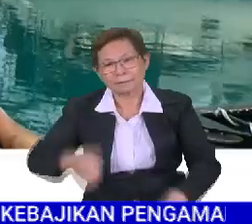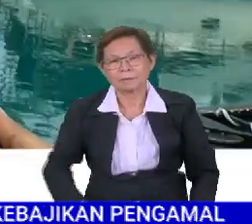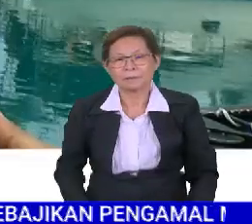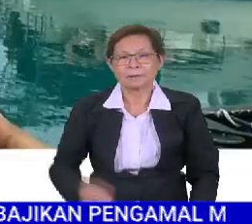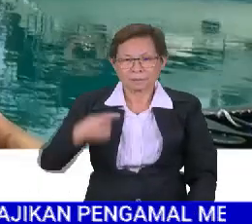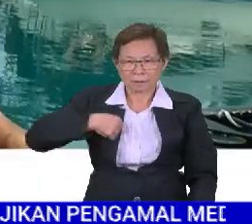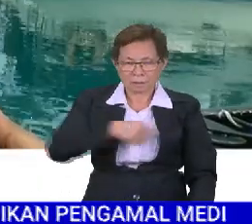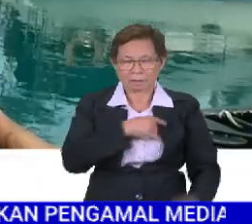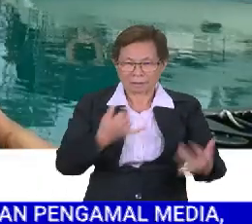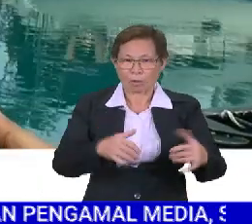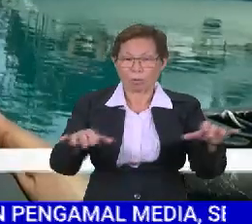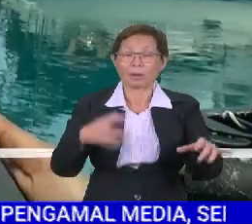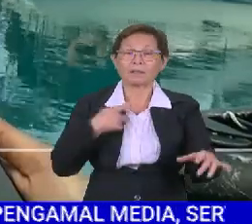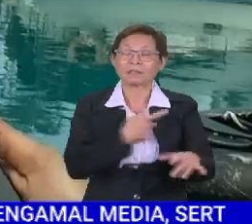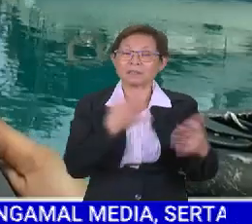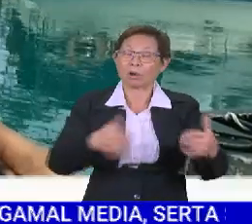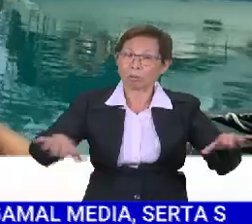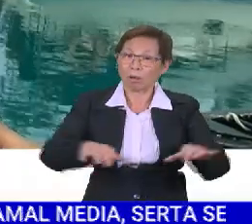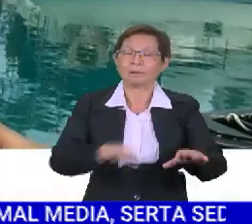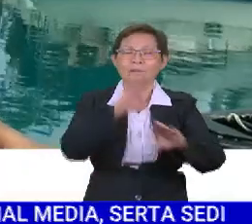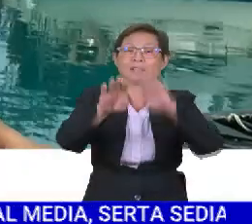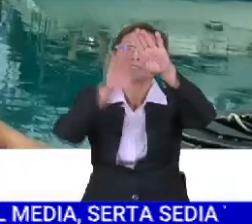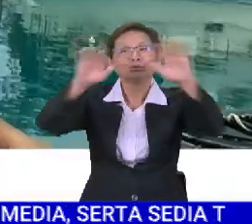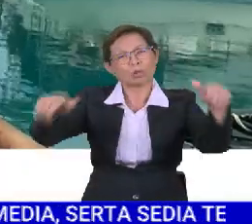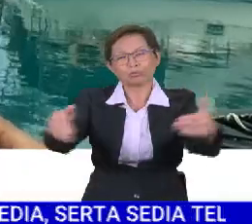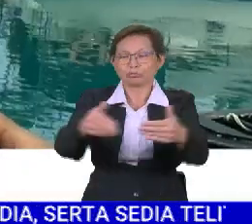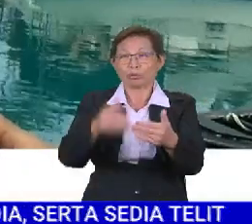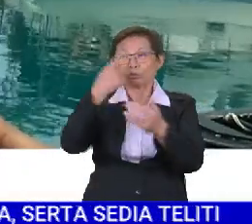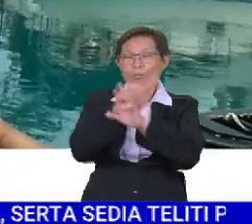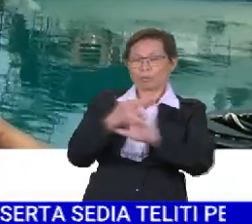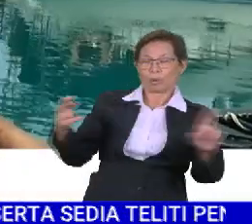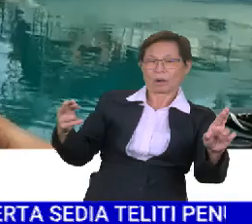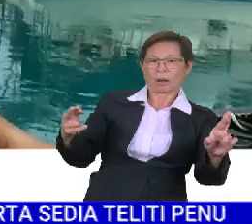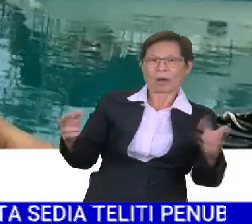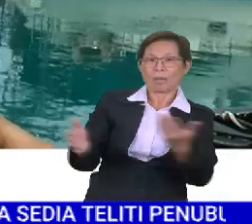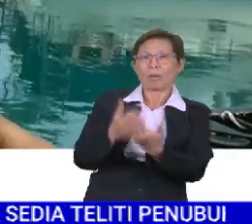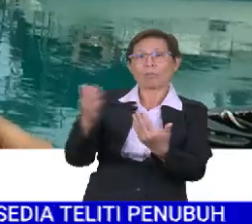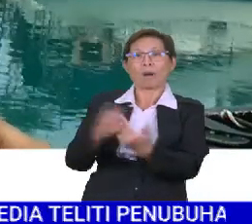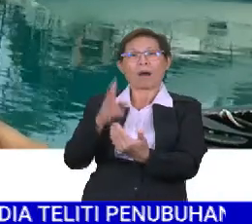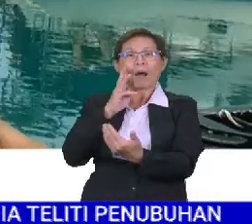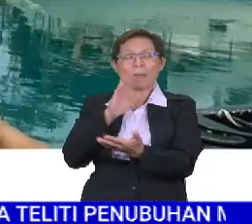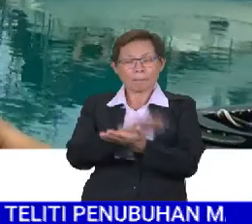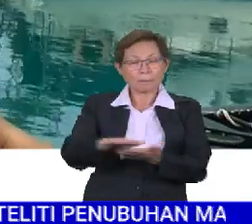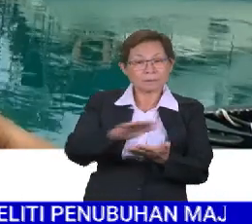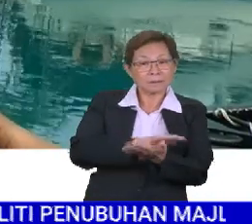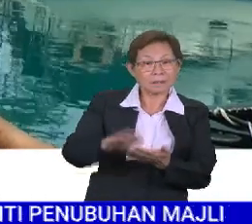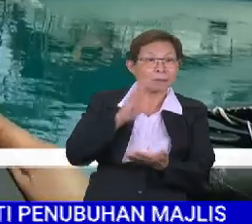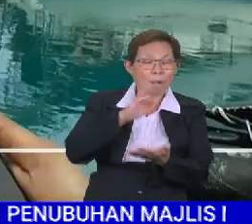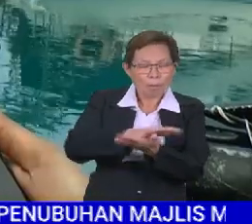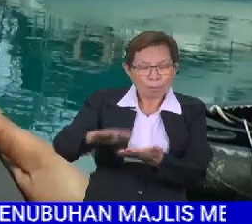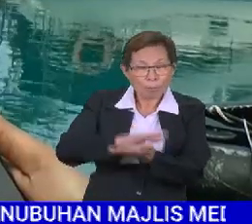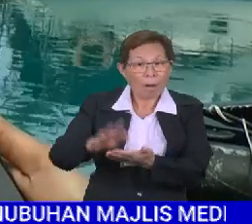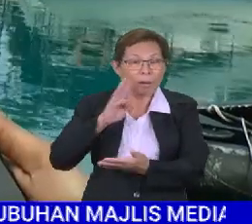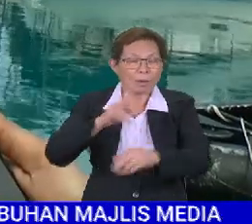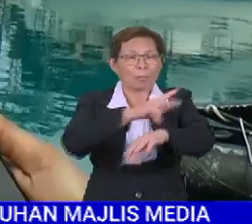kita juga sedang melaksanakan ataupun keinda pun telah ditutup bagi penyediaan kemudahan bakalan air terawat dan bersih di